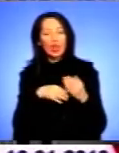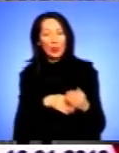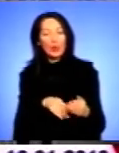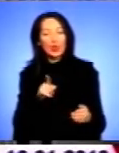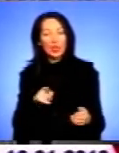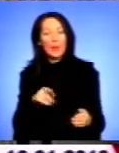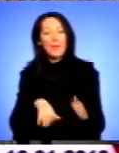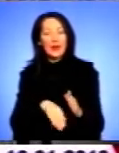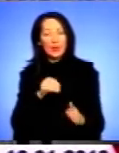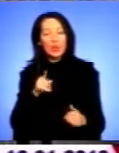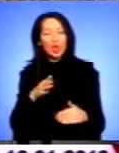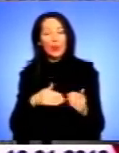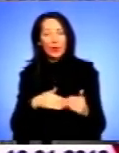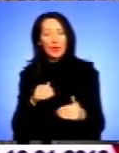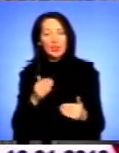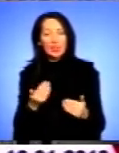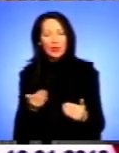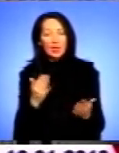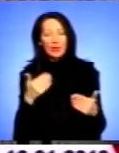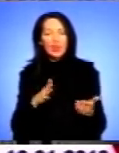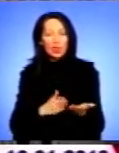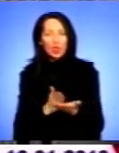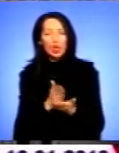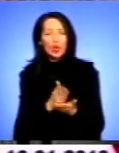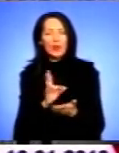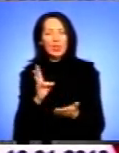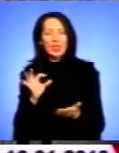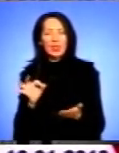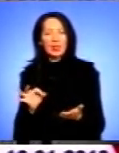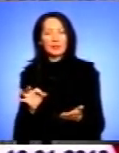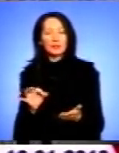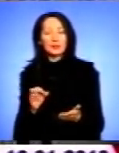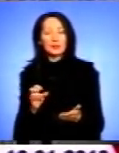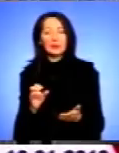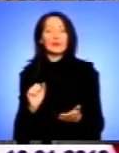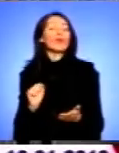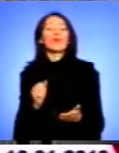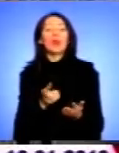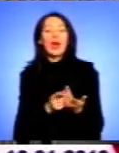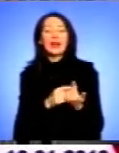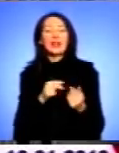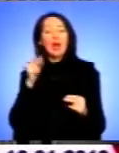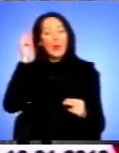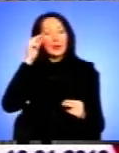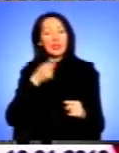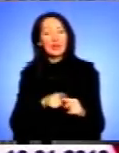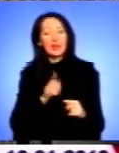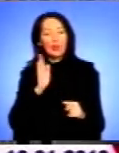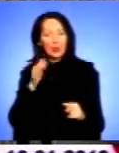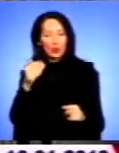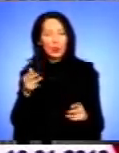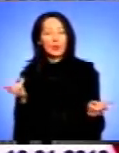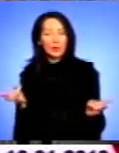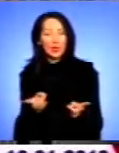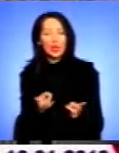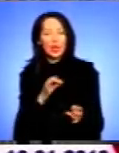їхньої професії, адже вони вже зорієнтовані на кілька предметів, які в майбутньому їм